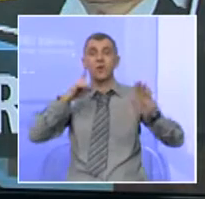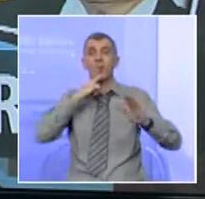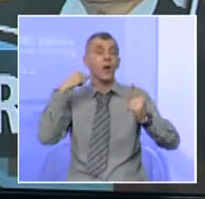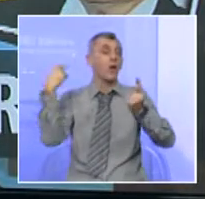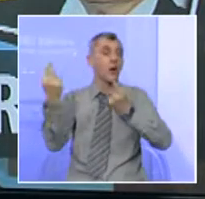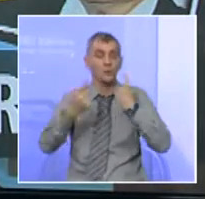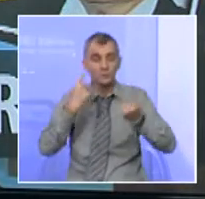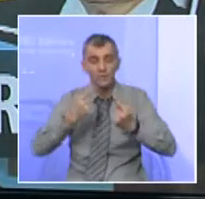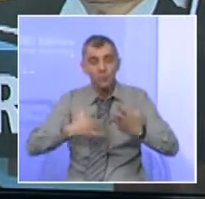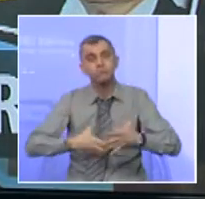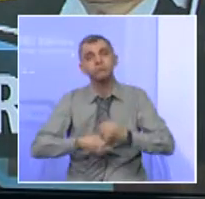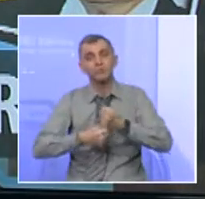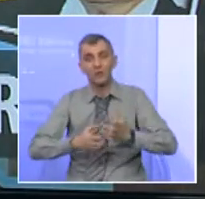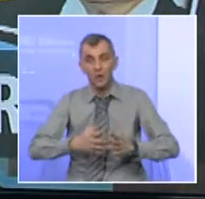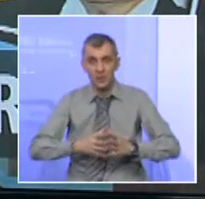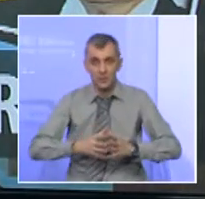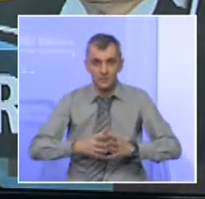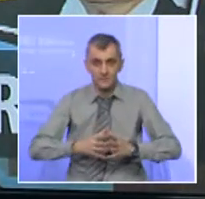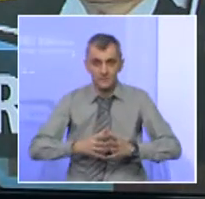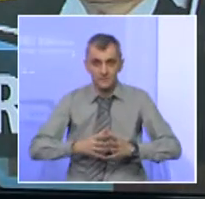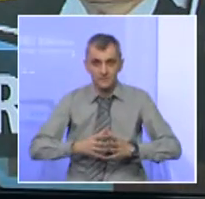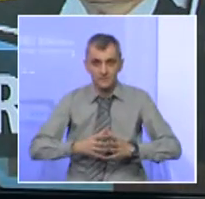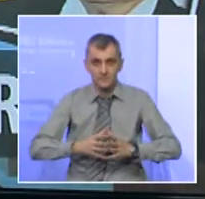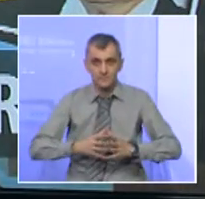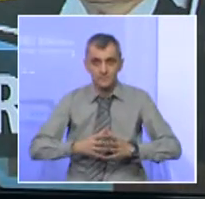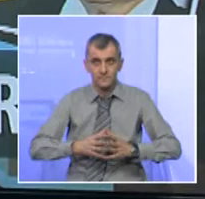uslovno podržava.